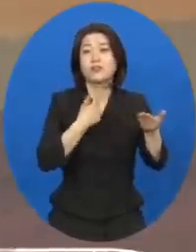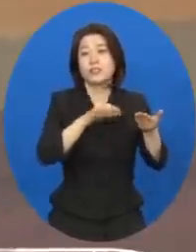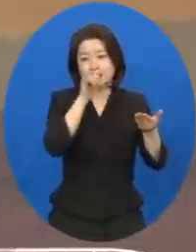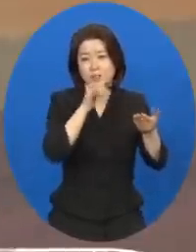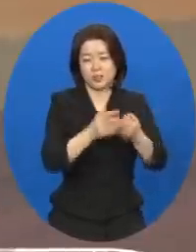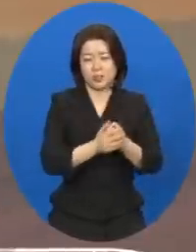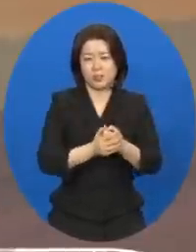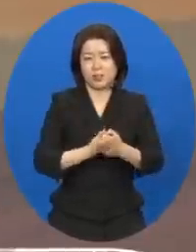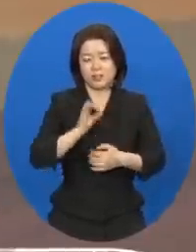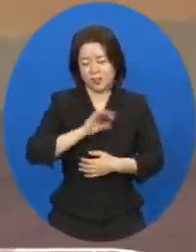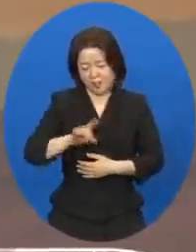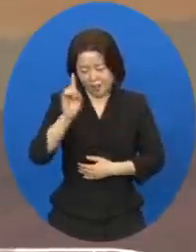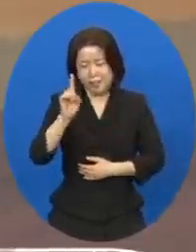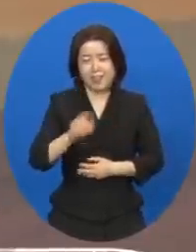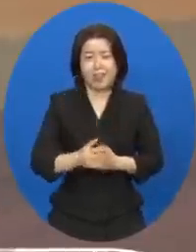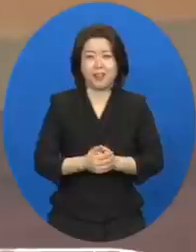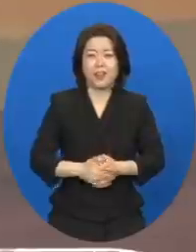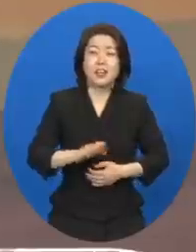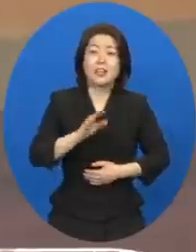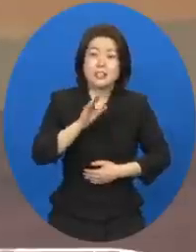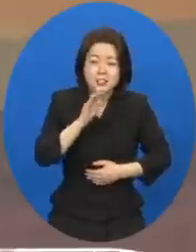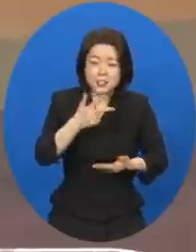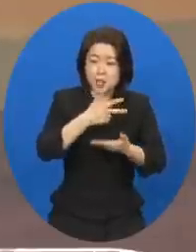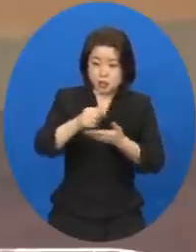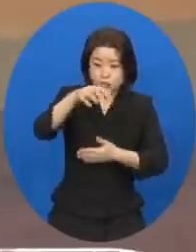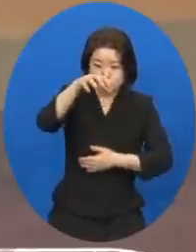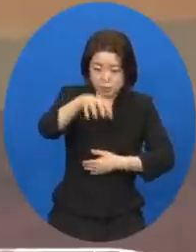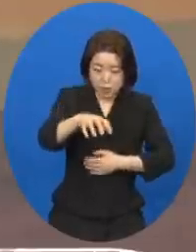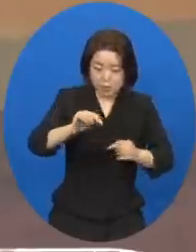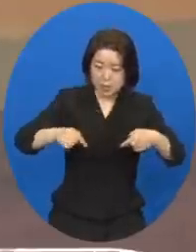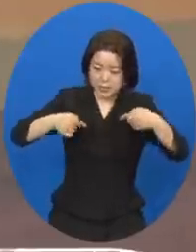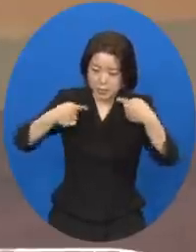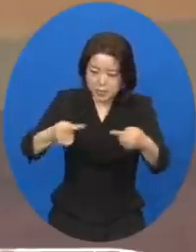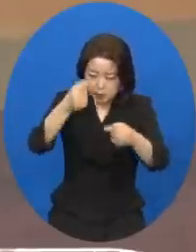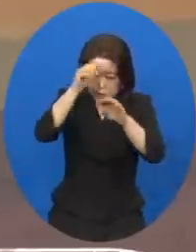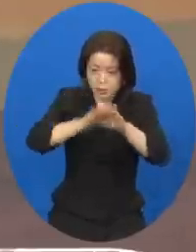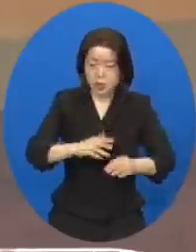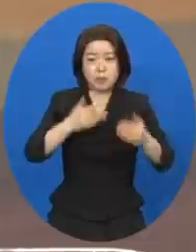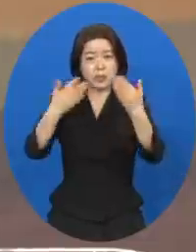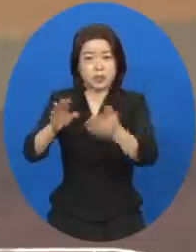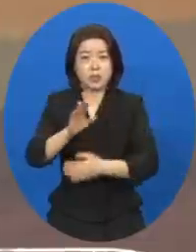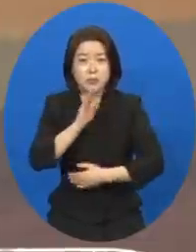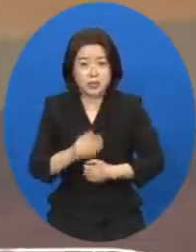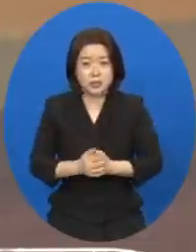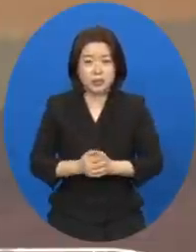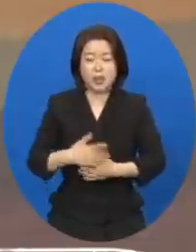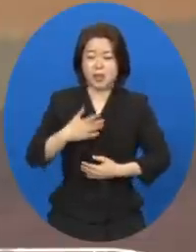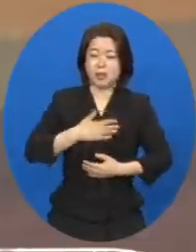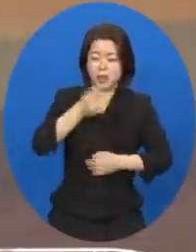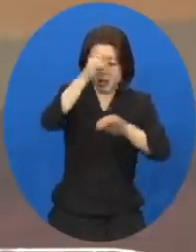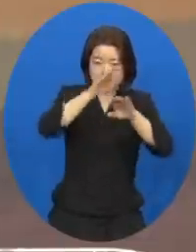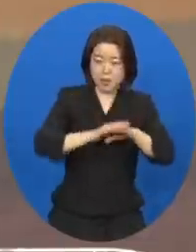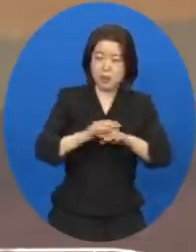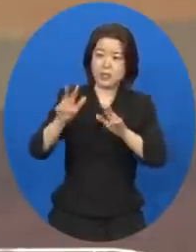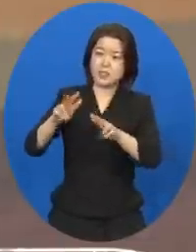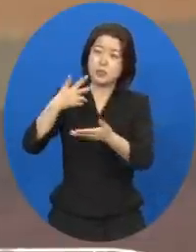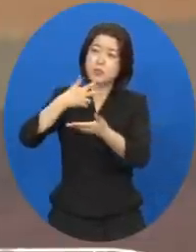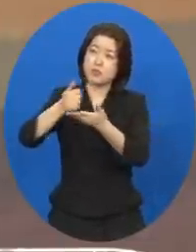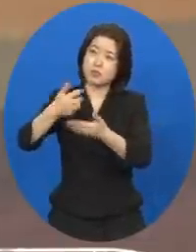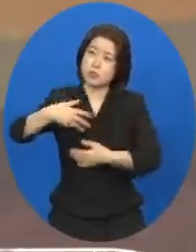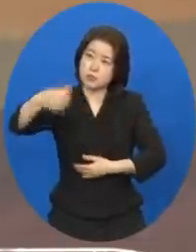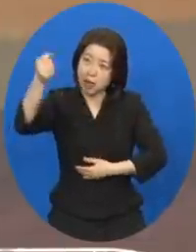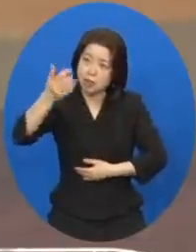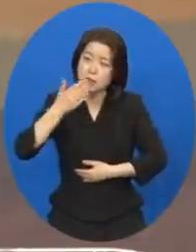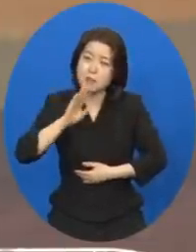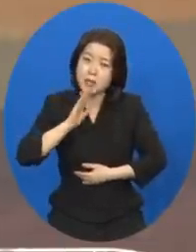하나 때문이었어요. 진짜 주님 앞에 예배하느냐, 내 예배를 지금 주님이 받으시냐.